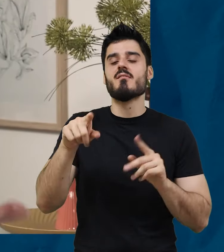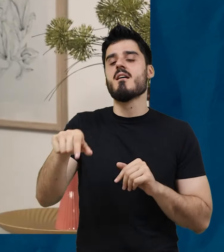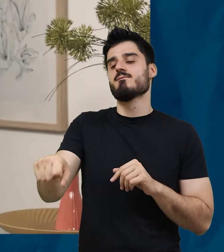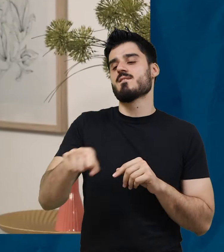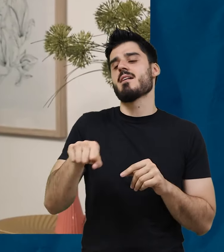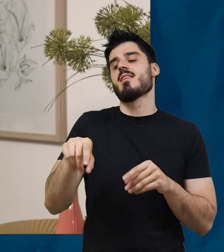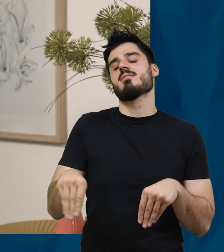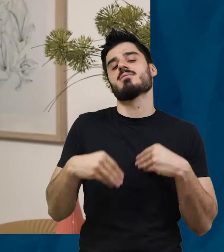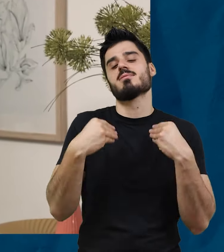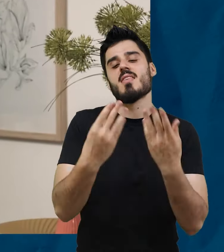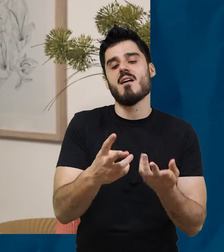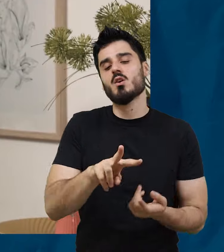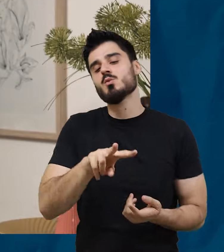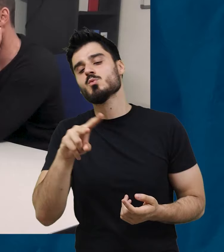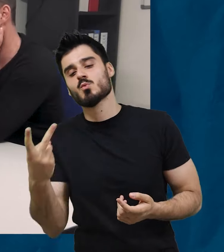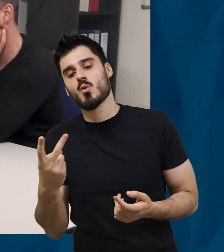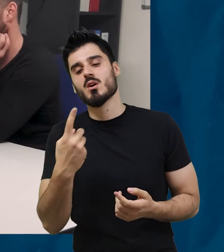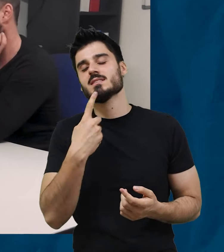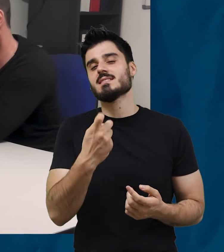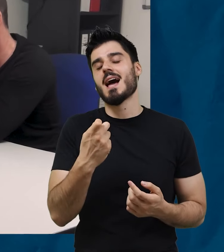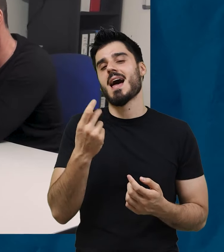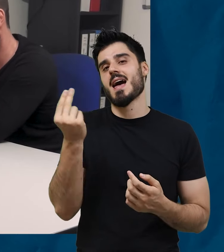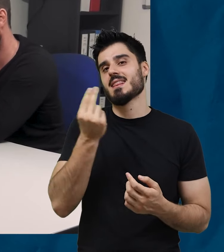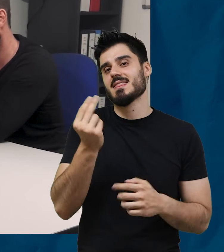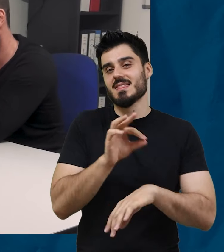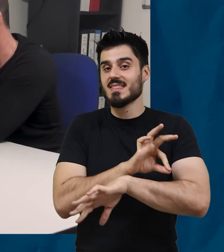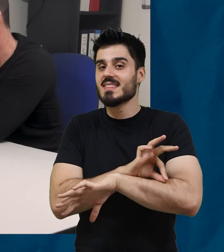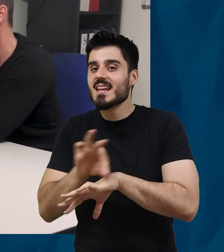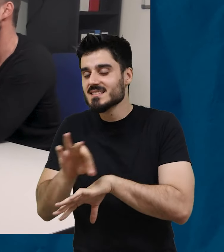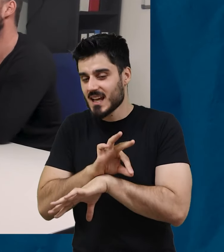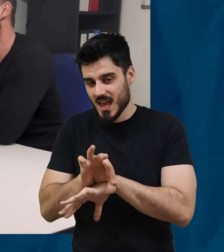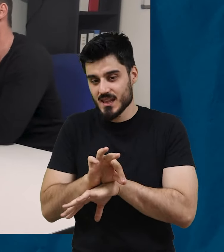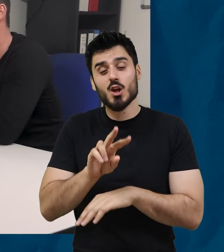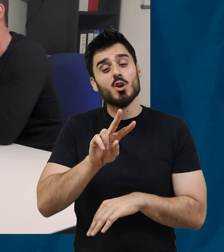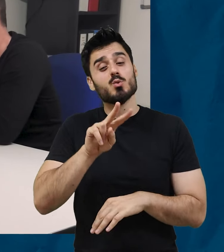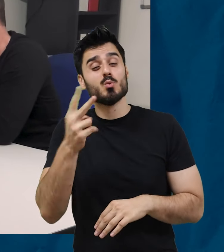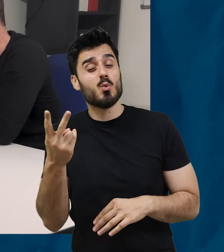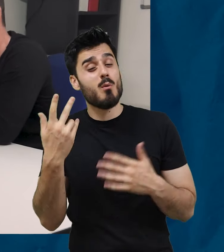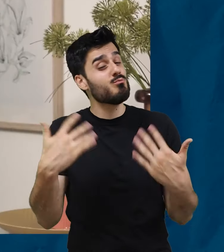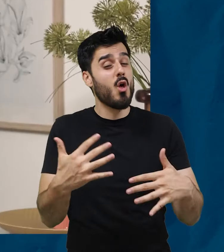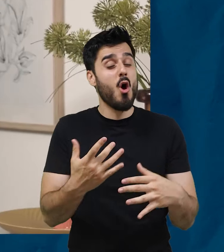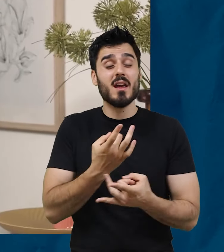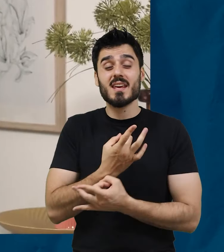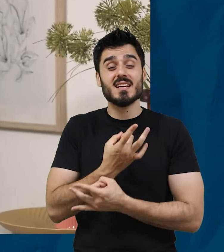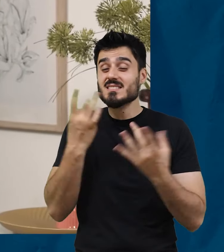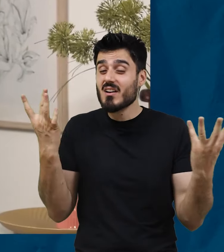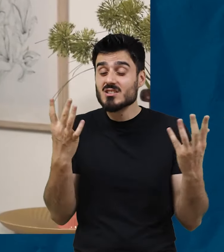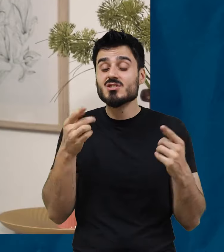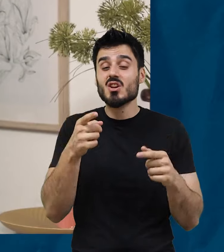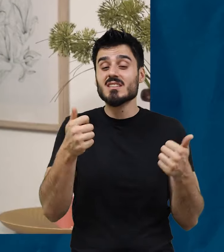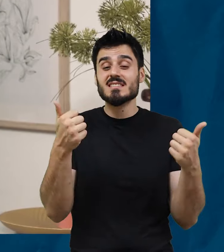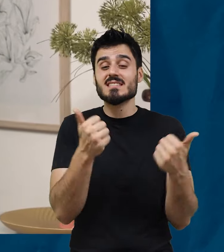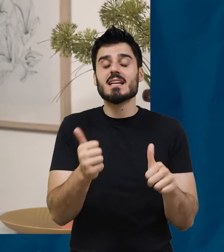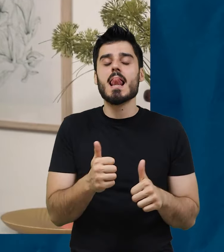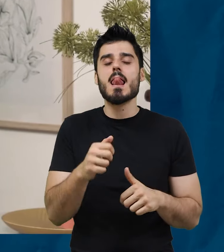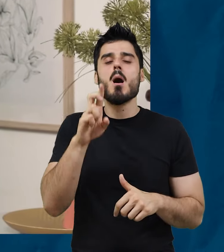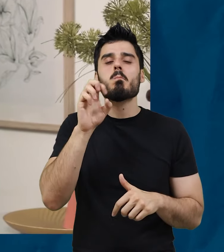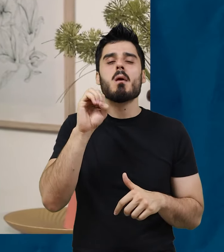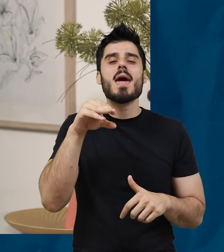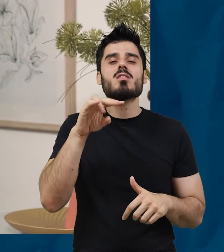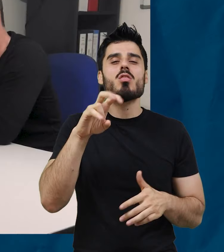да възникне идеята за дизайна. Друг елемент, който е популярен за индустриалният стил, е